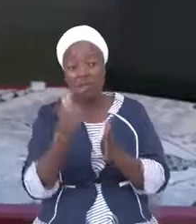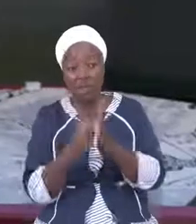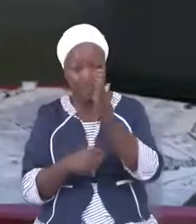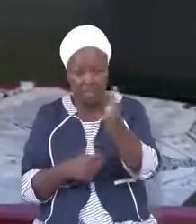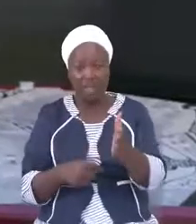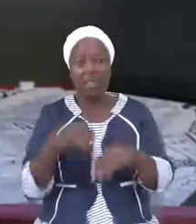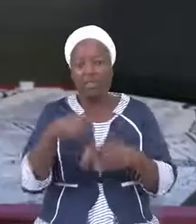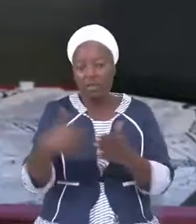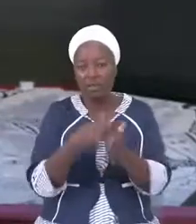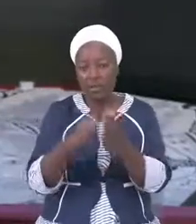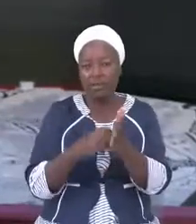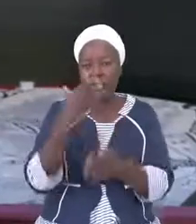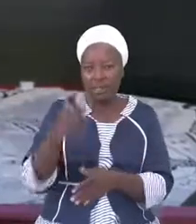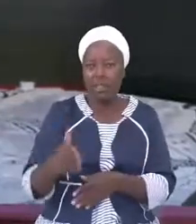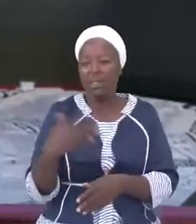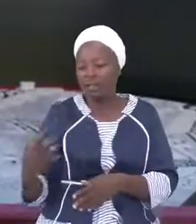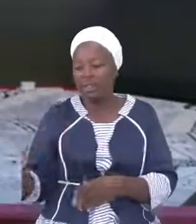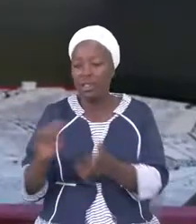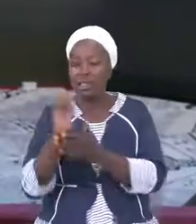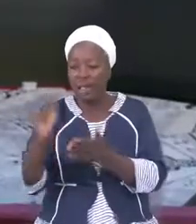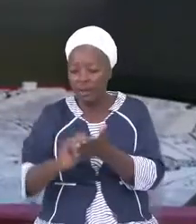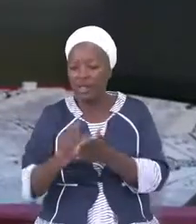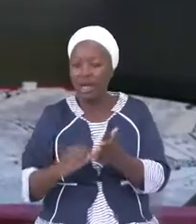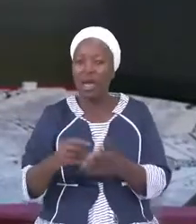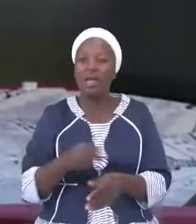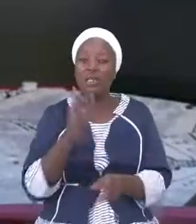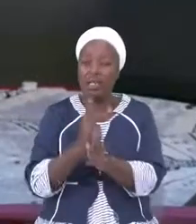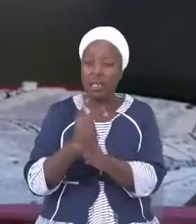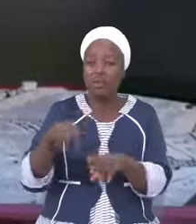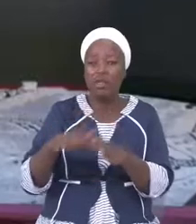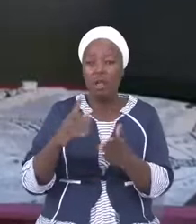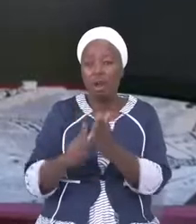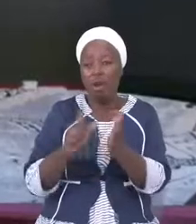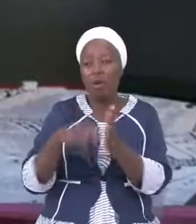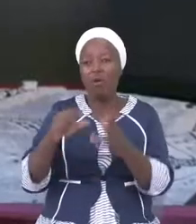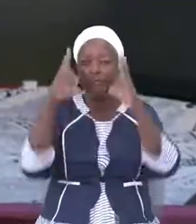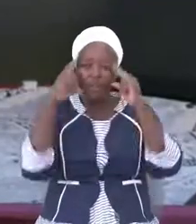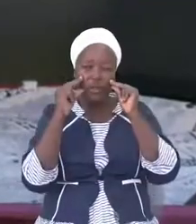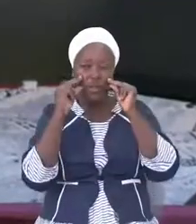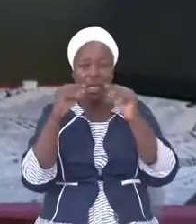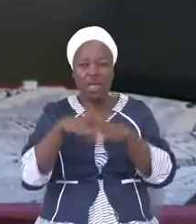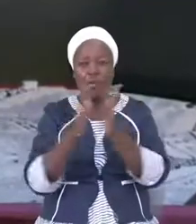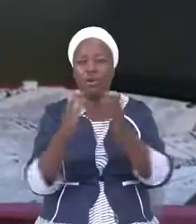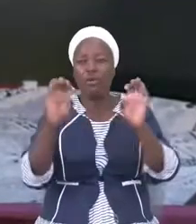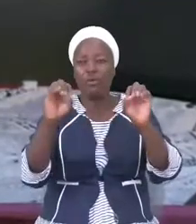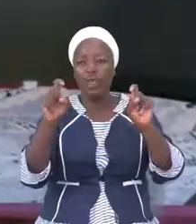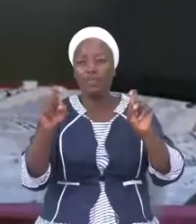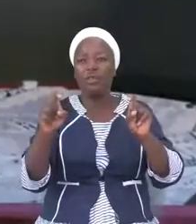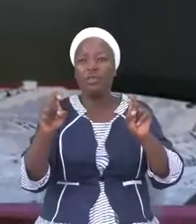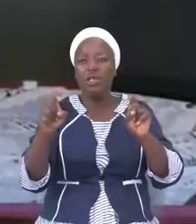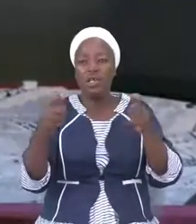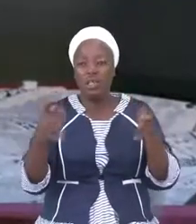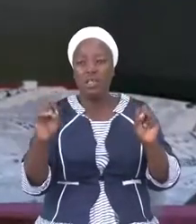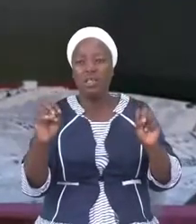les divisions de l'écriture juive. Dans l'Ancien Testament, les choses écrites et enregistrées dans la loi